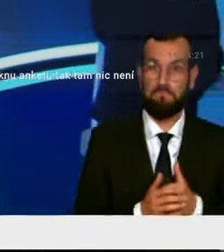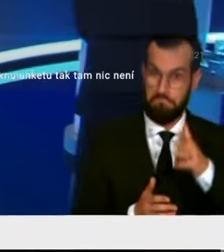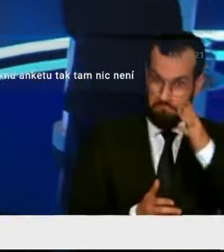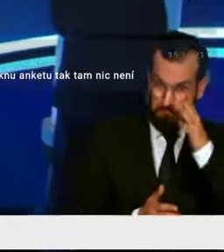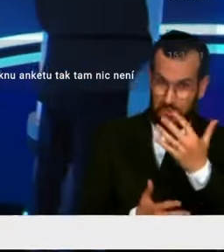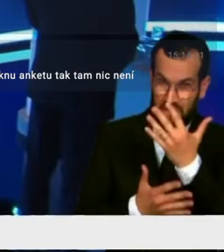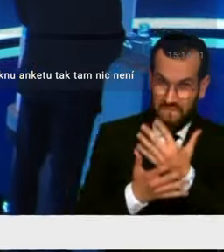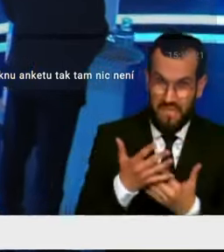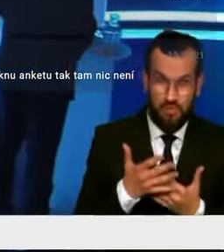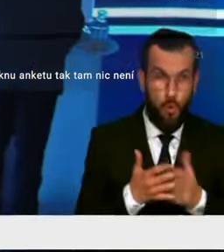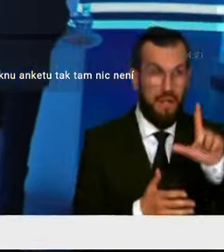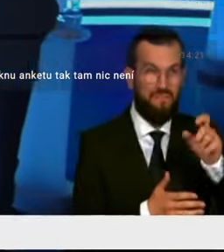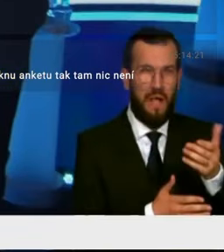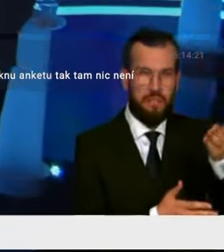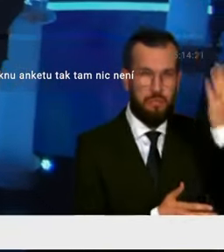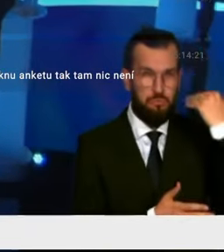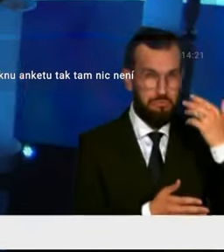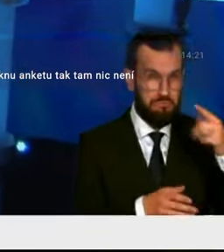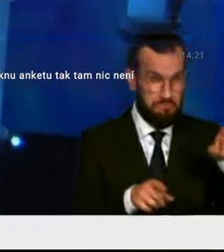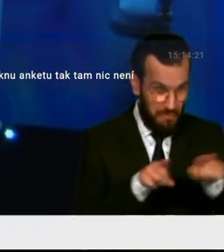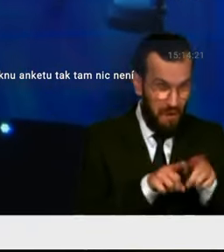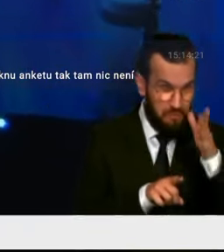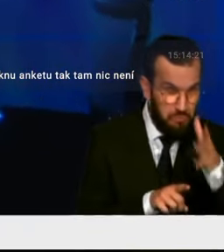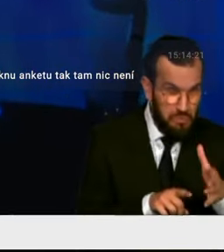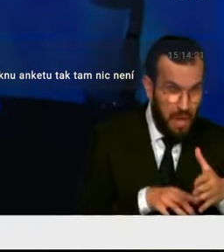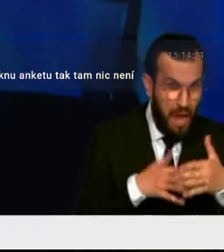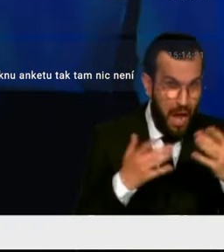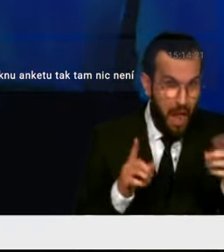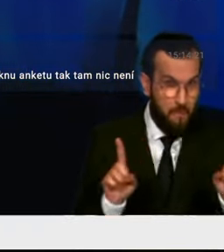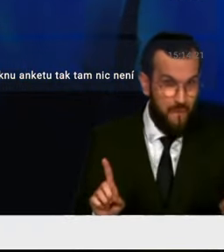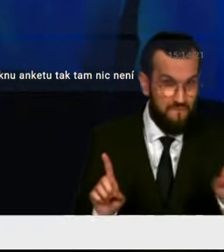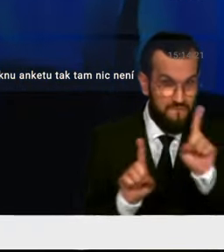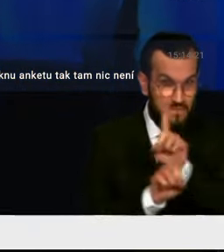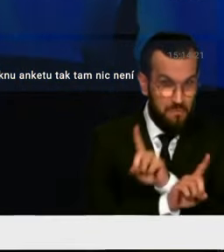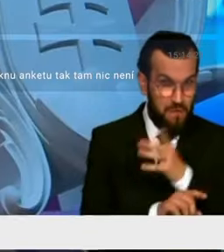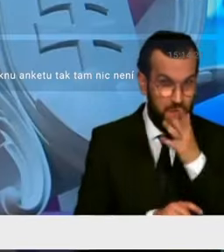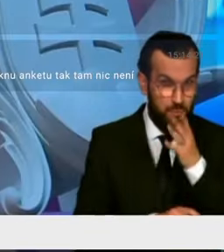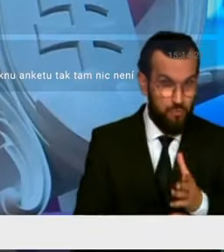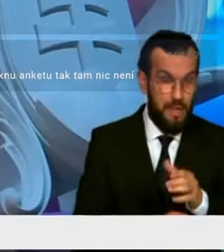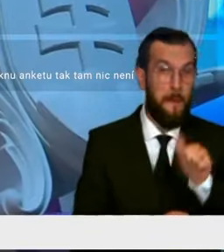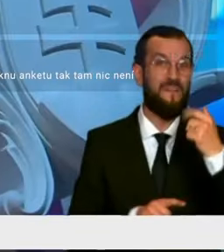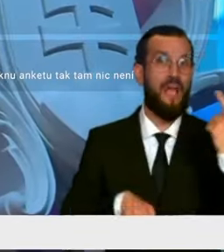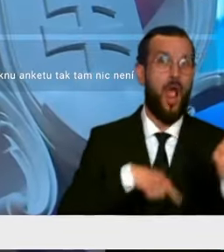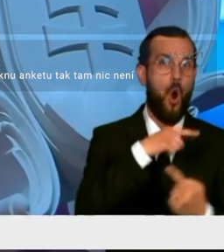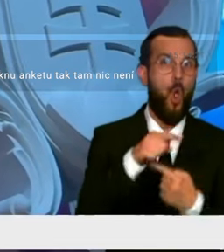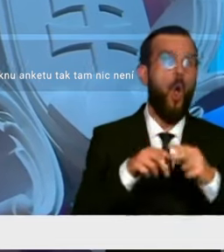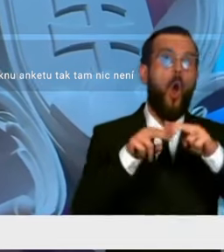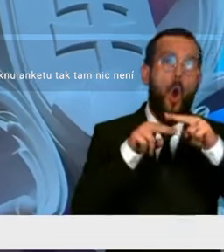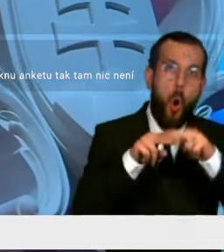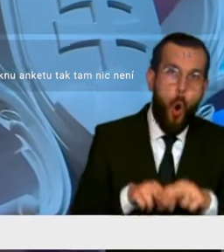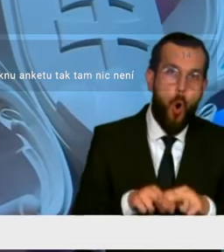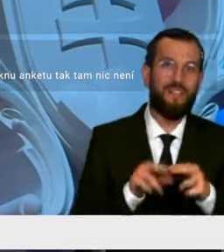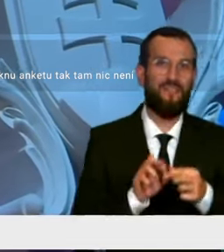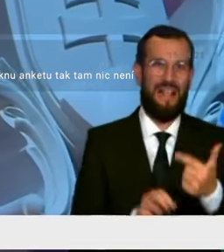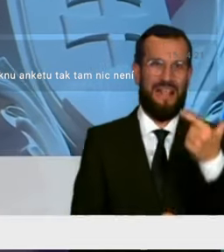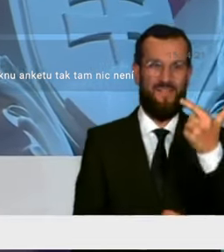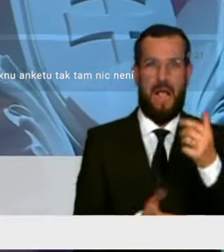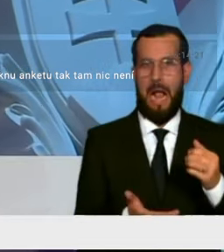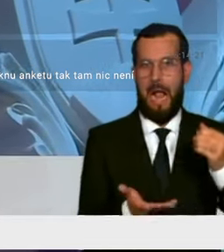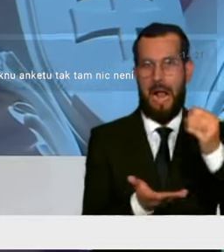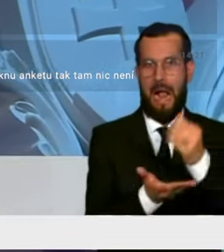výsledky spred dvoch týždňov alebo si víťazné Duo vymení pozície po prvom kole Zostali v boji o prezidentský palác dvaja